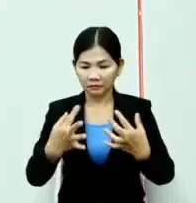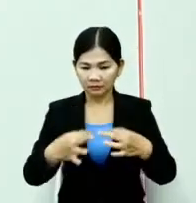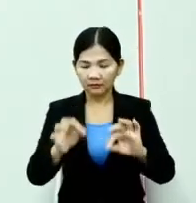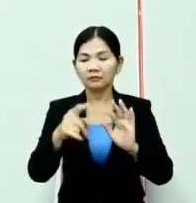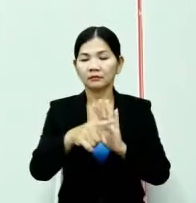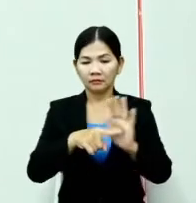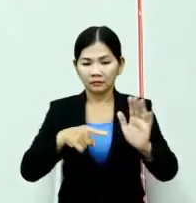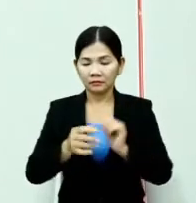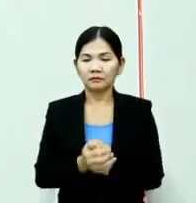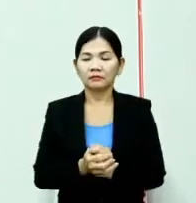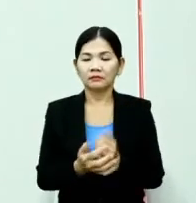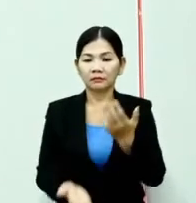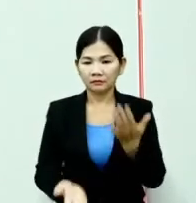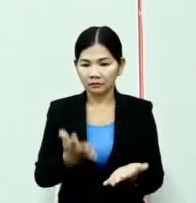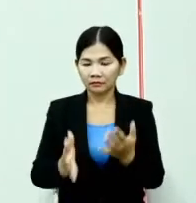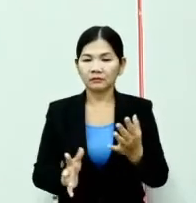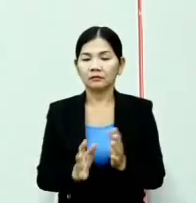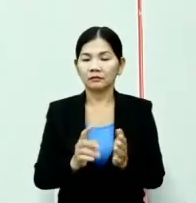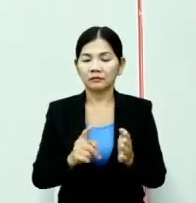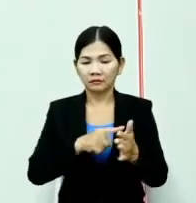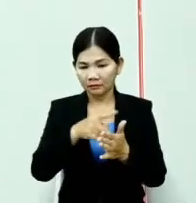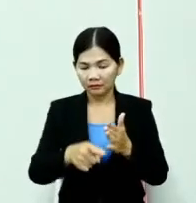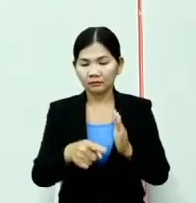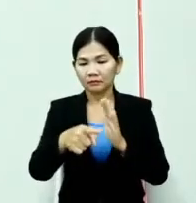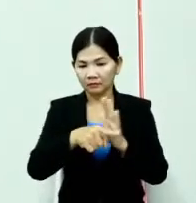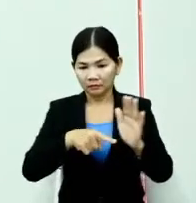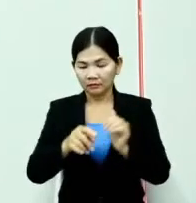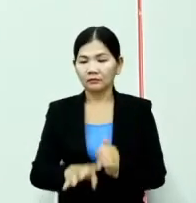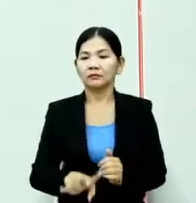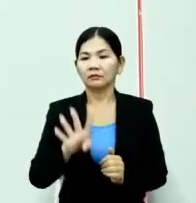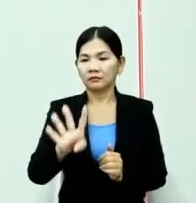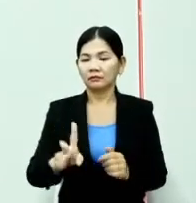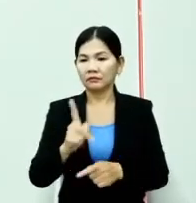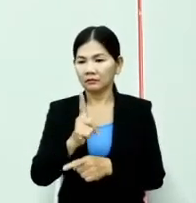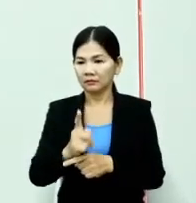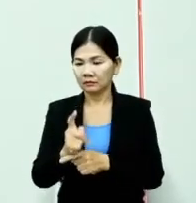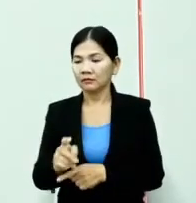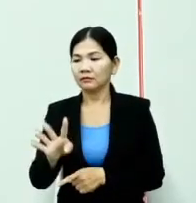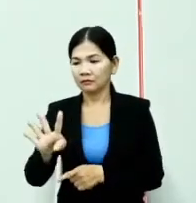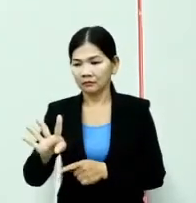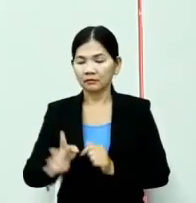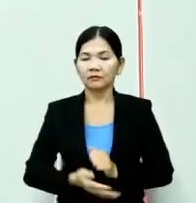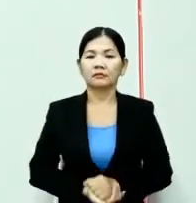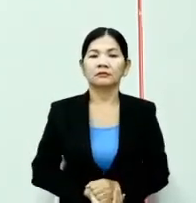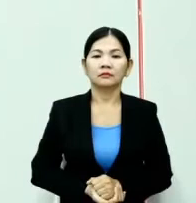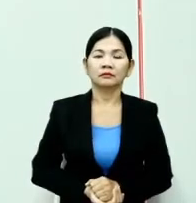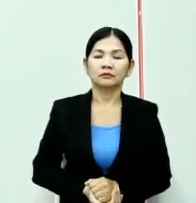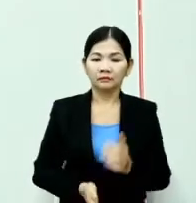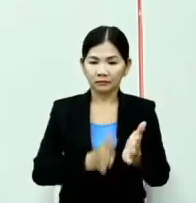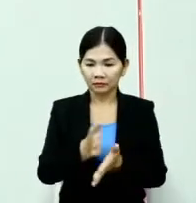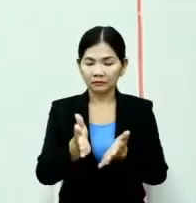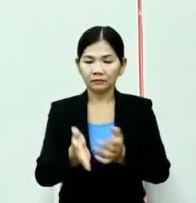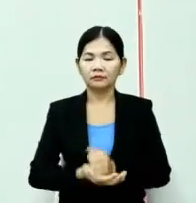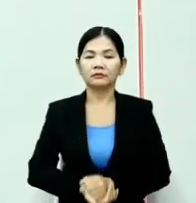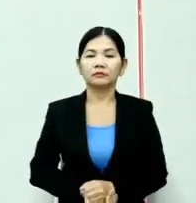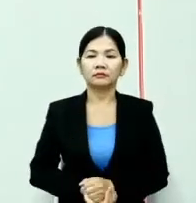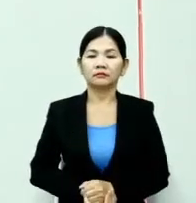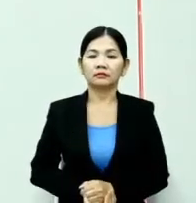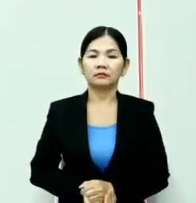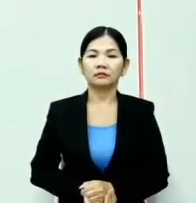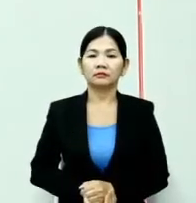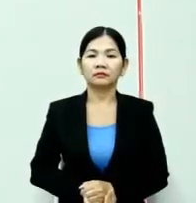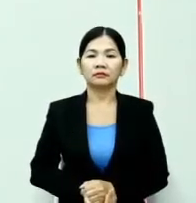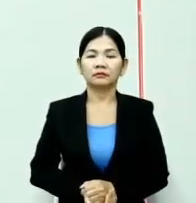ដកការប៉ាន់ស្មានផលដកចា4ខ្ទង់និង4ខ្ទង់តាគាត់អានឲ្យខ្លួនឯង